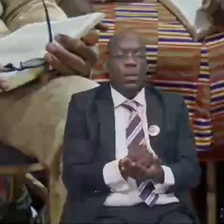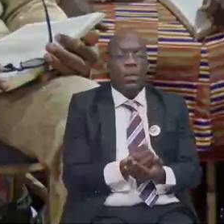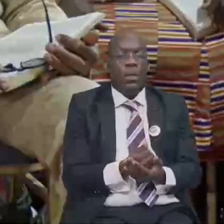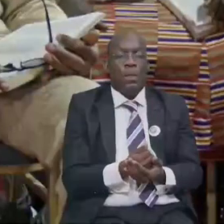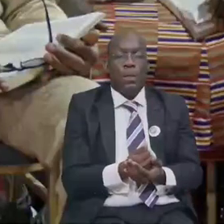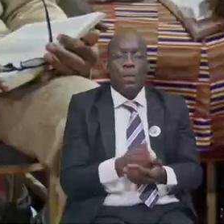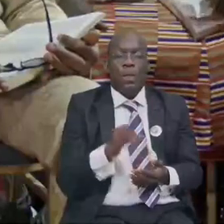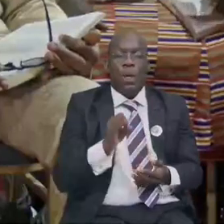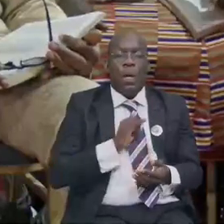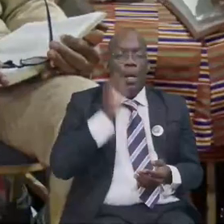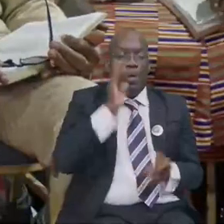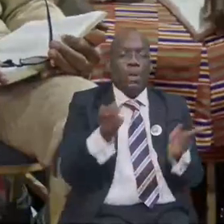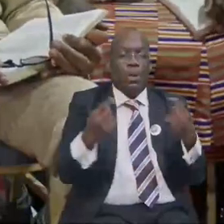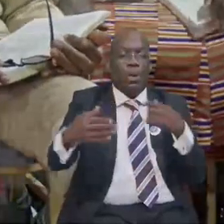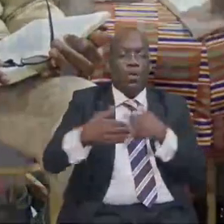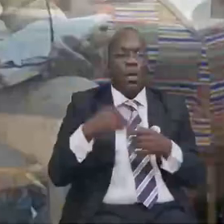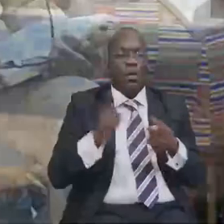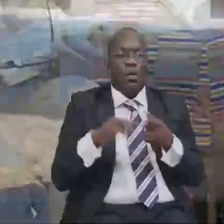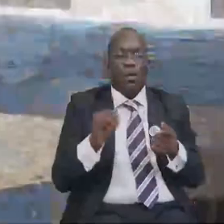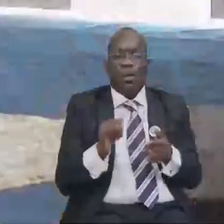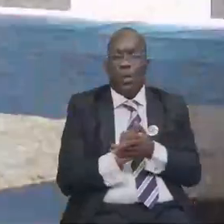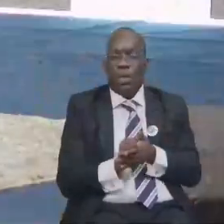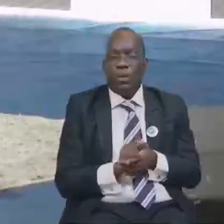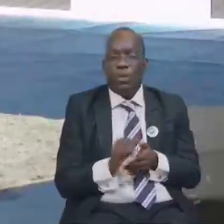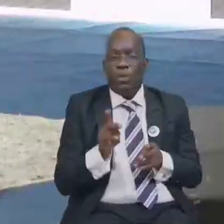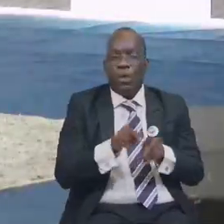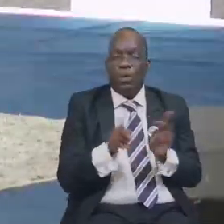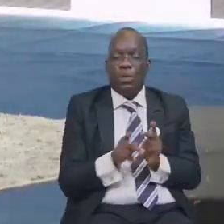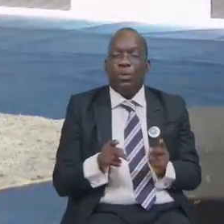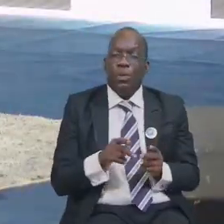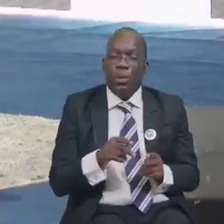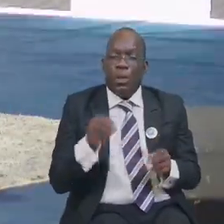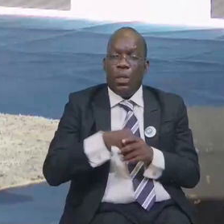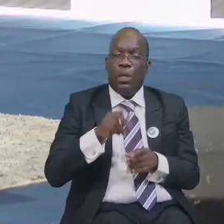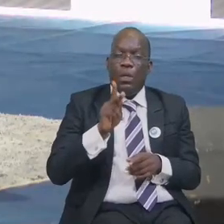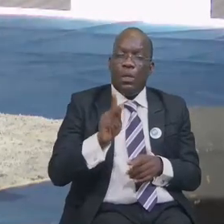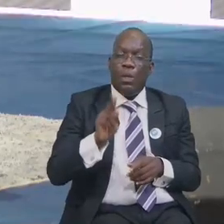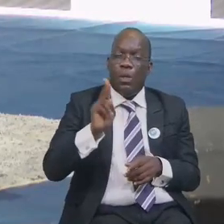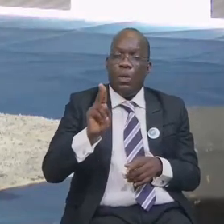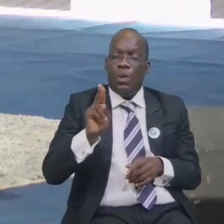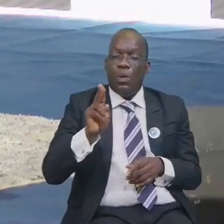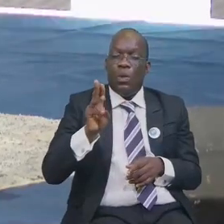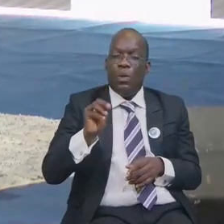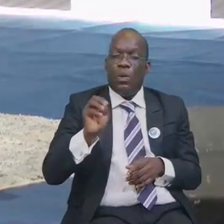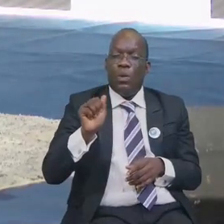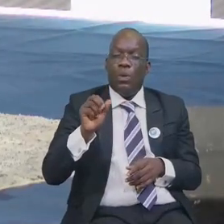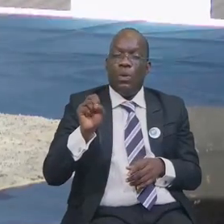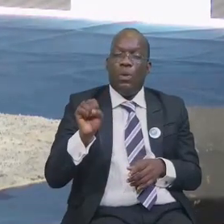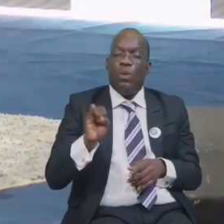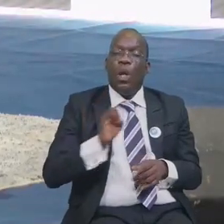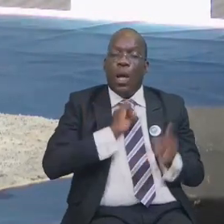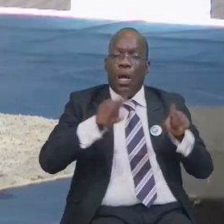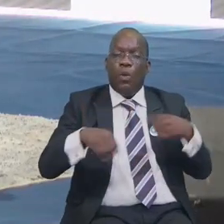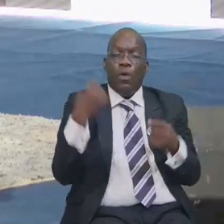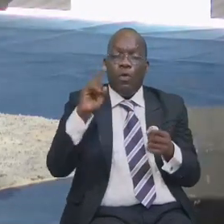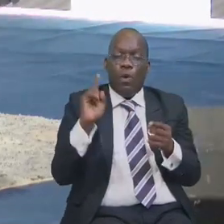Je reviendrai à ce verset. J'étais à Kumasi encore. J'étais allé à l'une des séances dont j'avais parlé